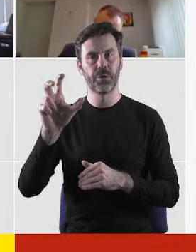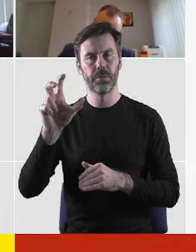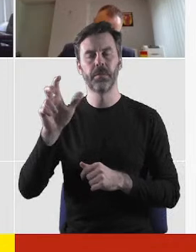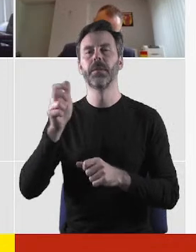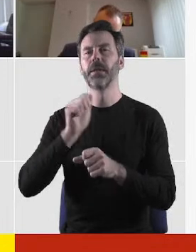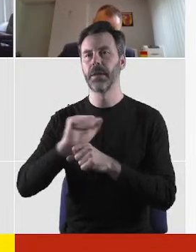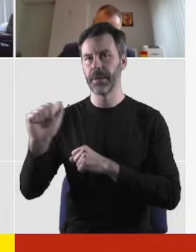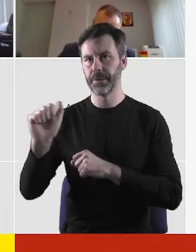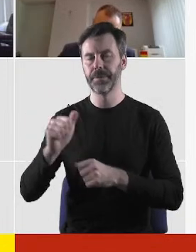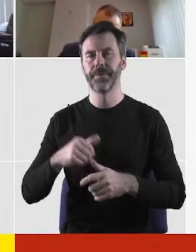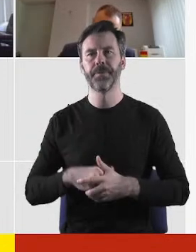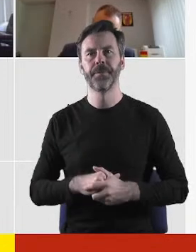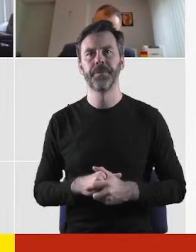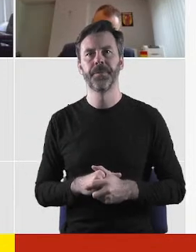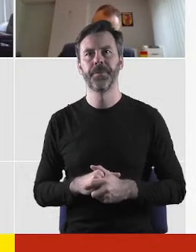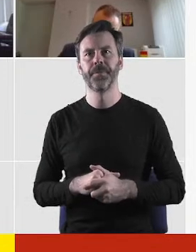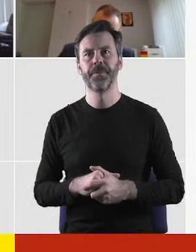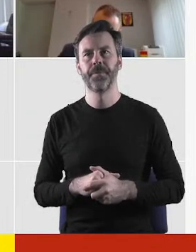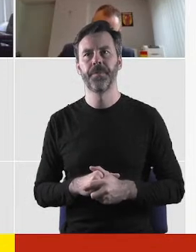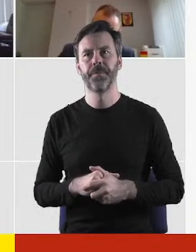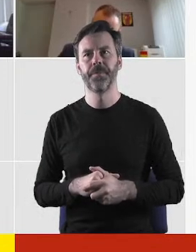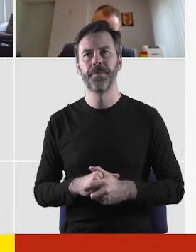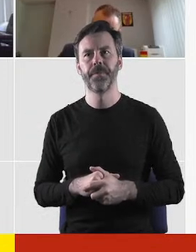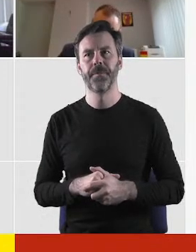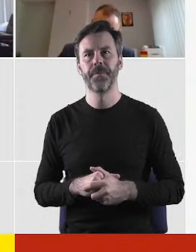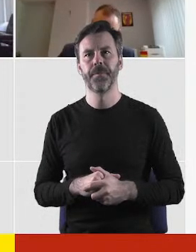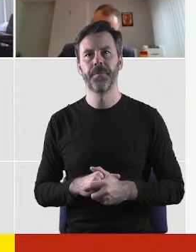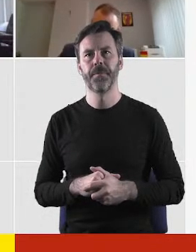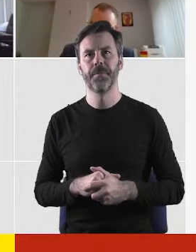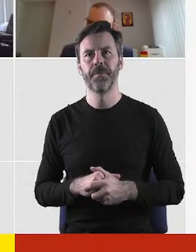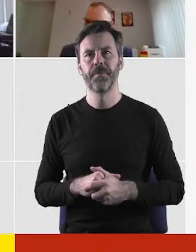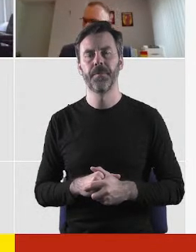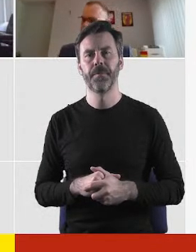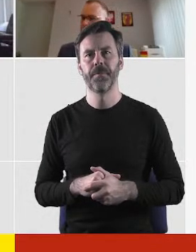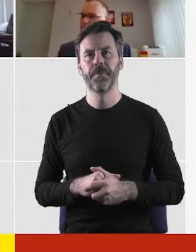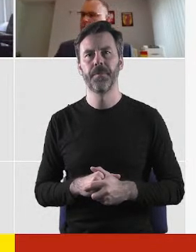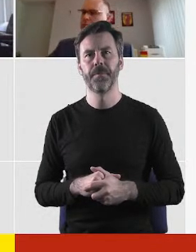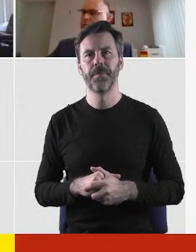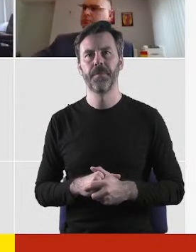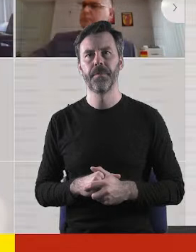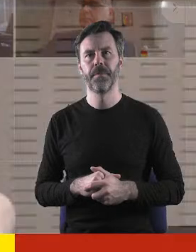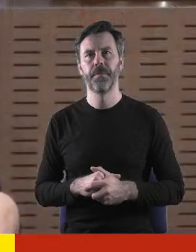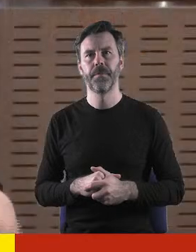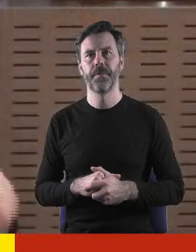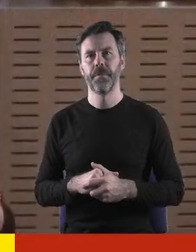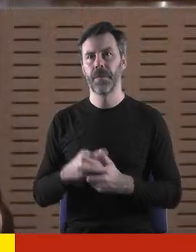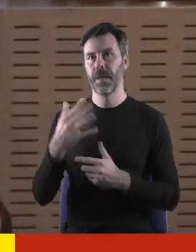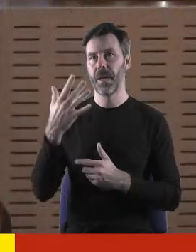dobry, obecna. Dzień dobry. Ilu Państwa radnych uczestniczy?